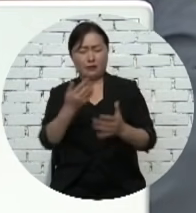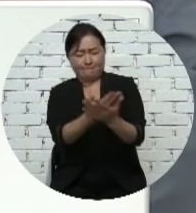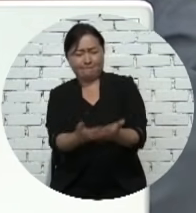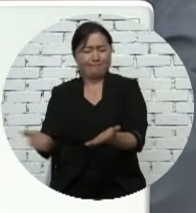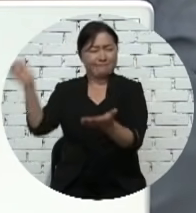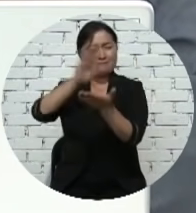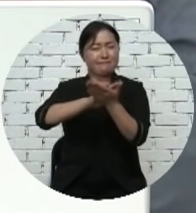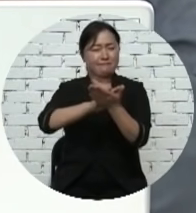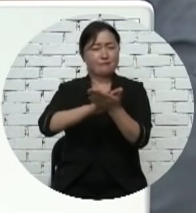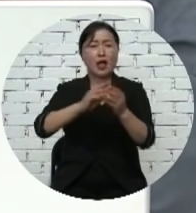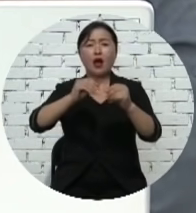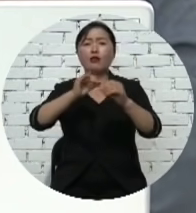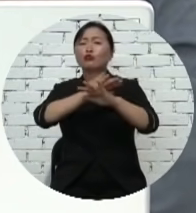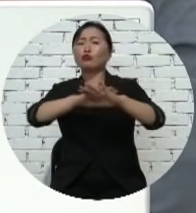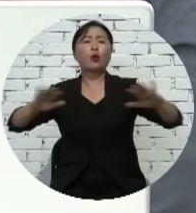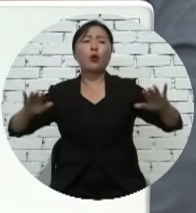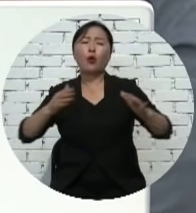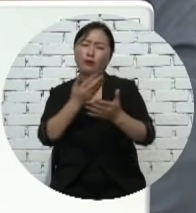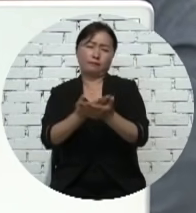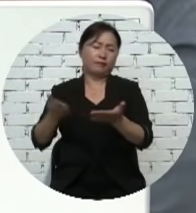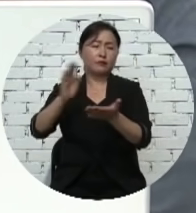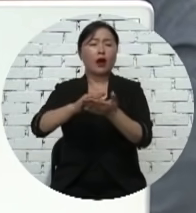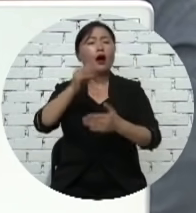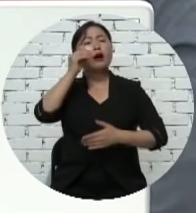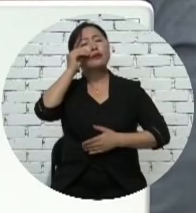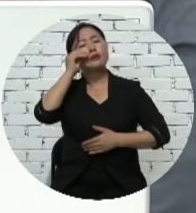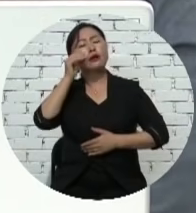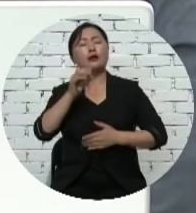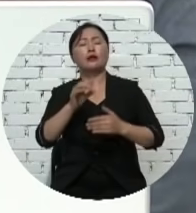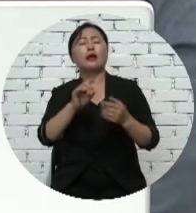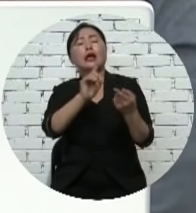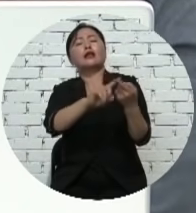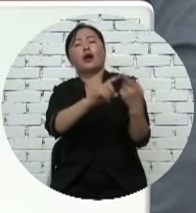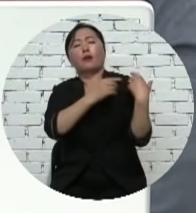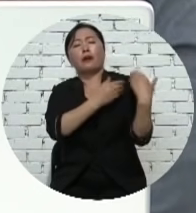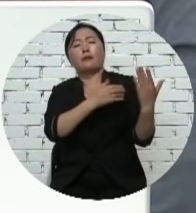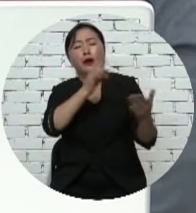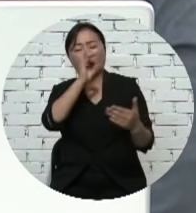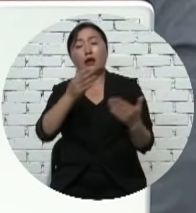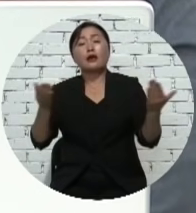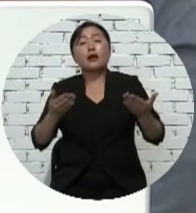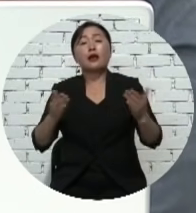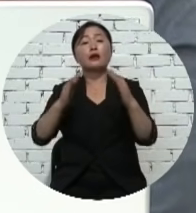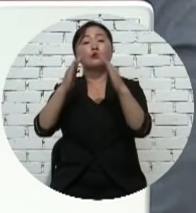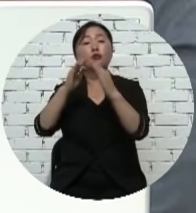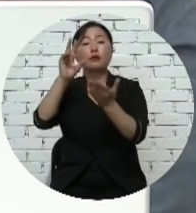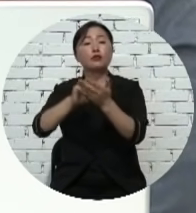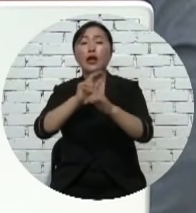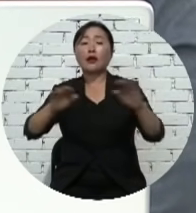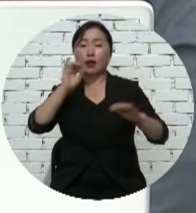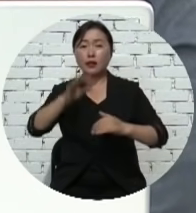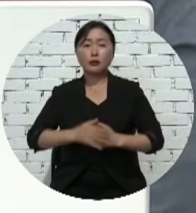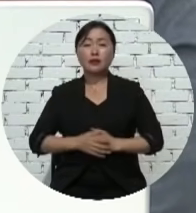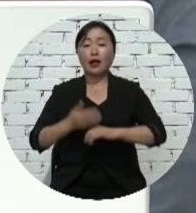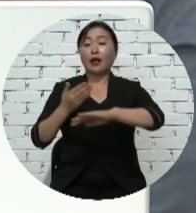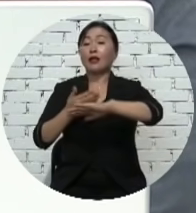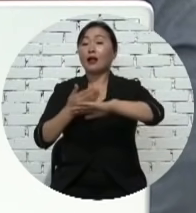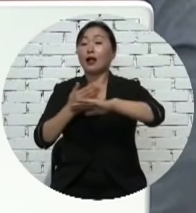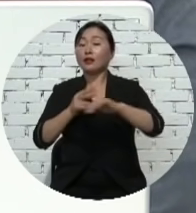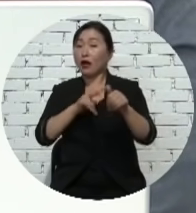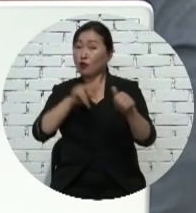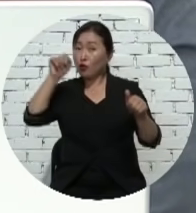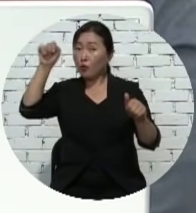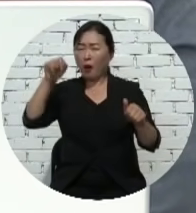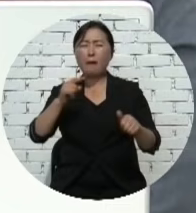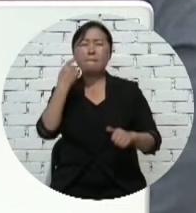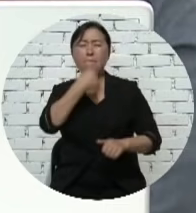됩니다. 지금 요 그릇에서 그대로 놓고 해가지고는 아무런 일자리나 주택 문제 해결이 안 돼요. 지금 다른 후보들이 얘기하는 거 전부